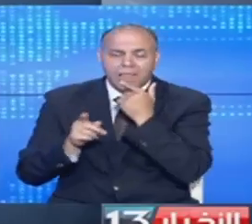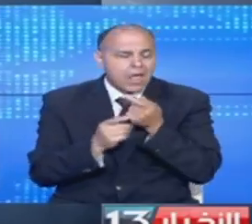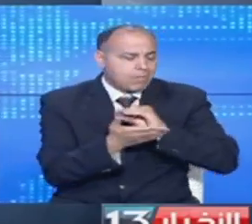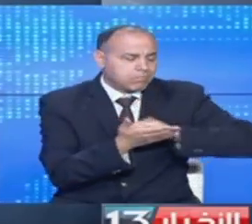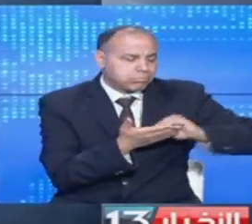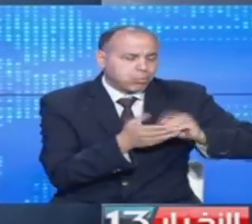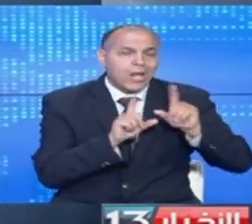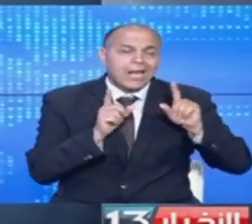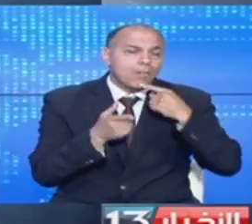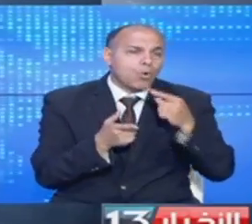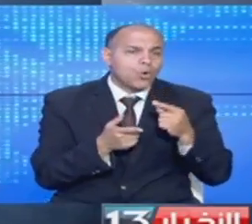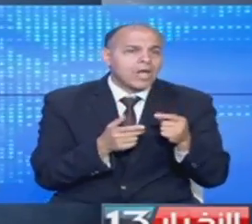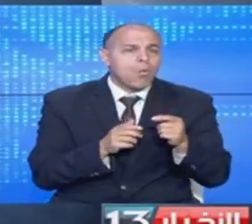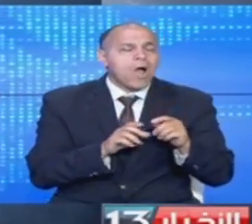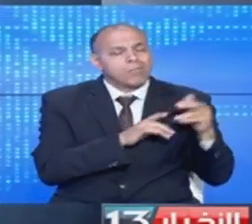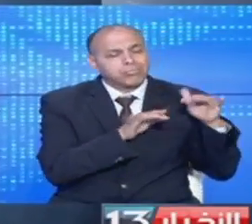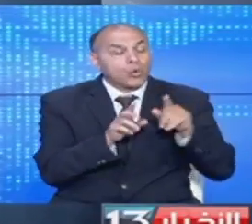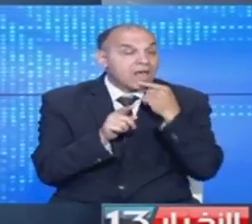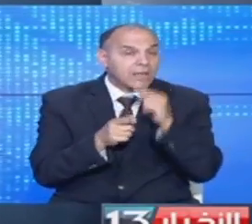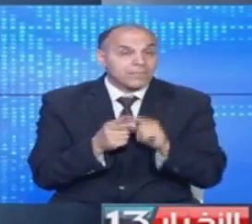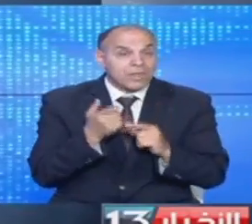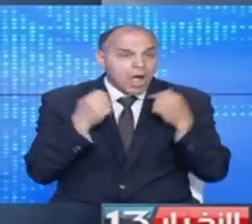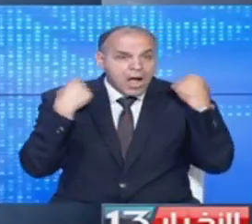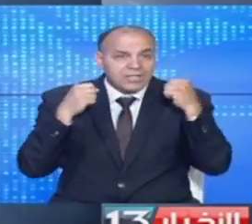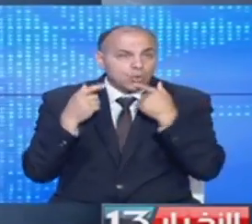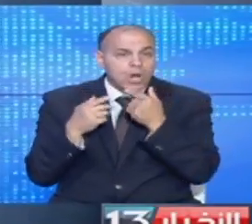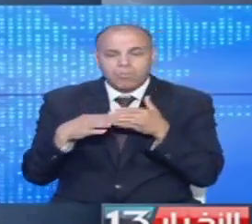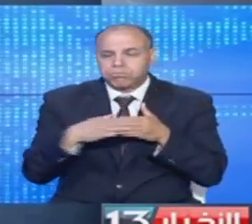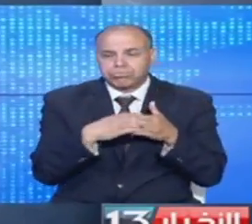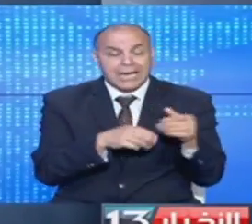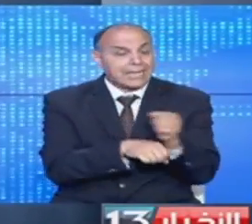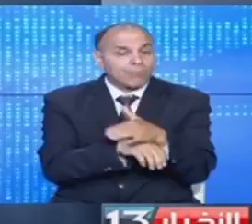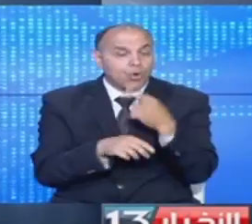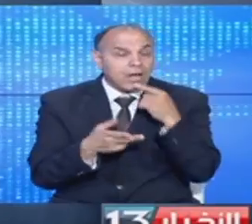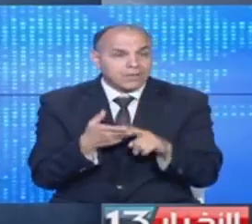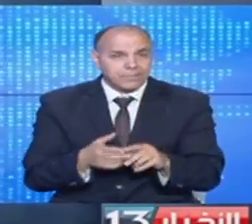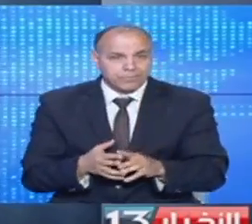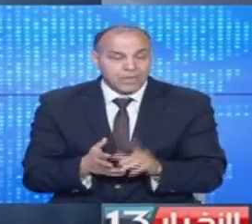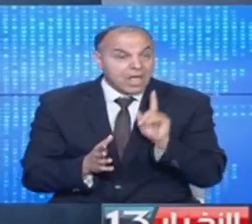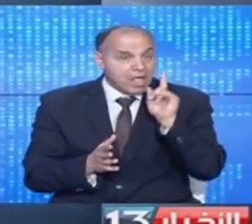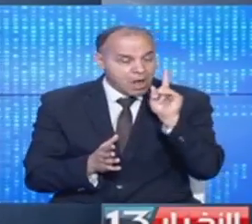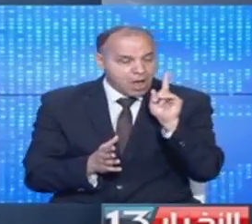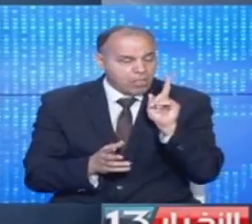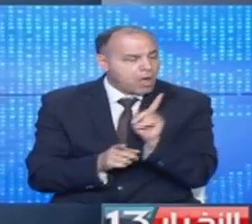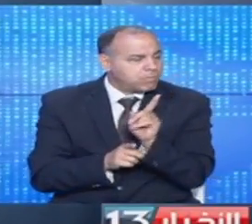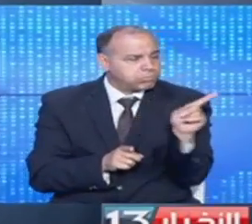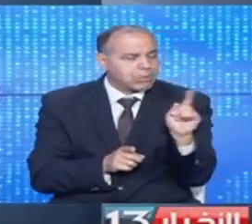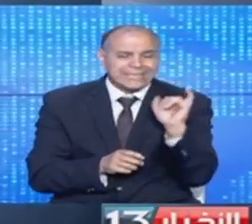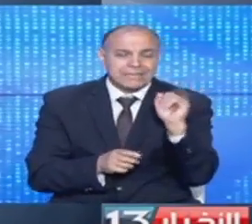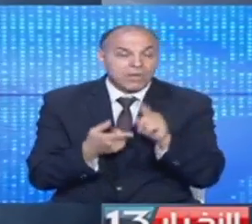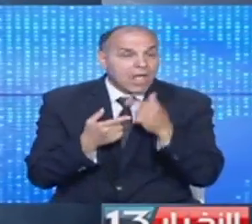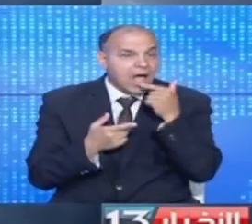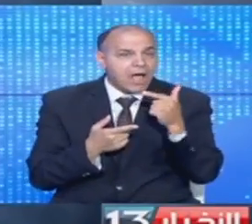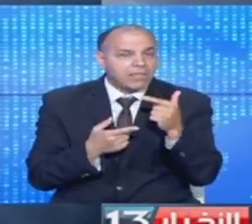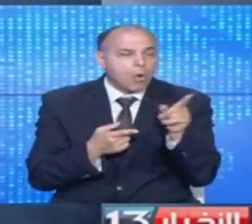المدونين والإعلاميين والحراك الاجتماعي واحتجاجات المعطلين عن العمل، وأنهم واتهم من ناحية أخرى